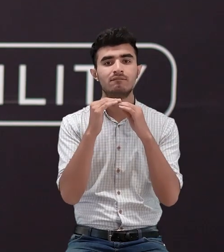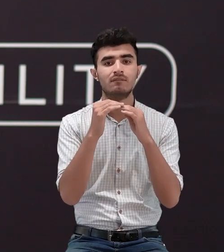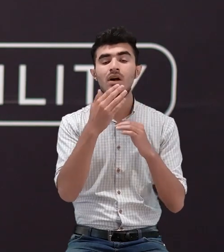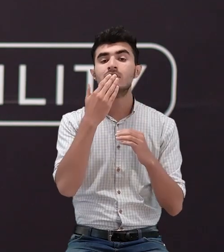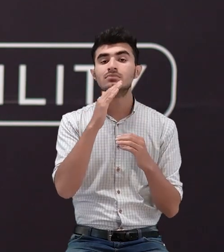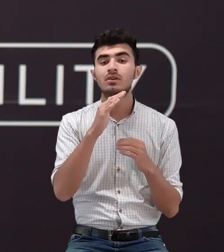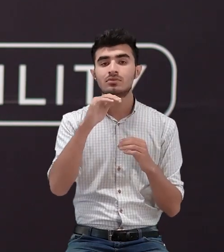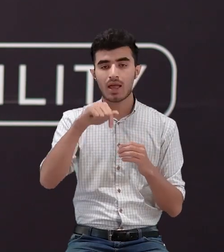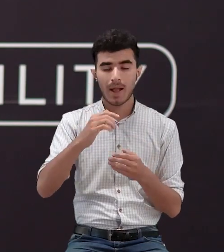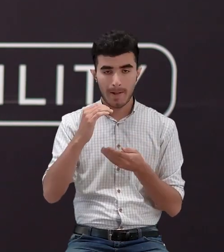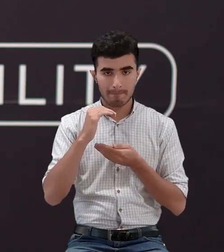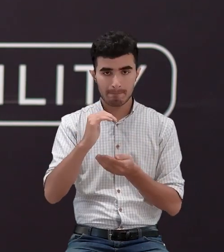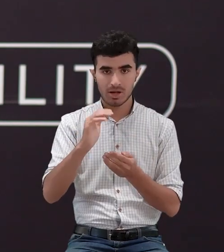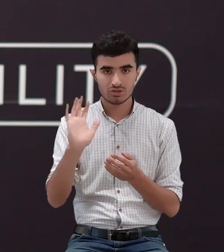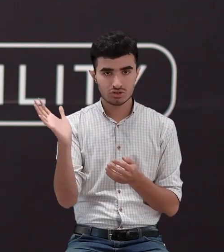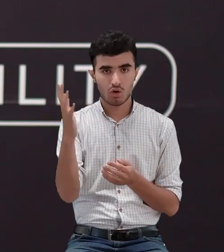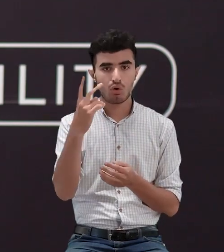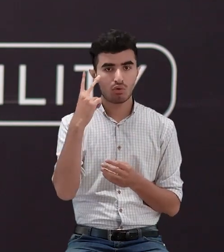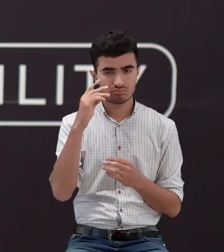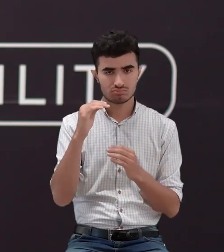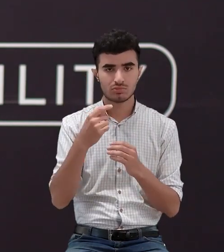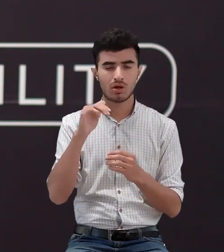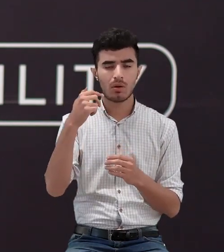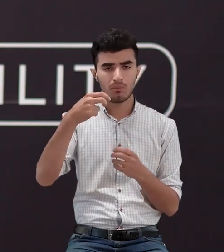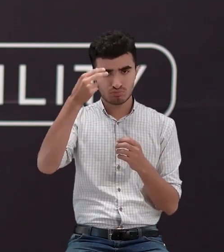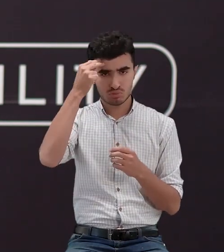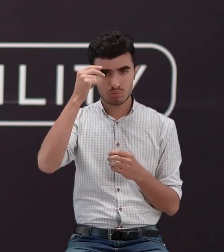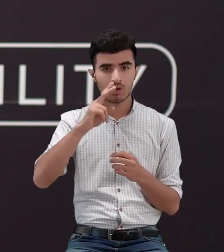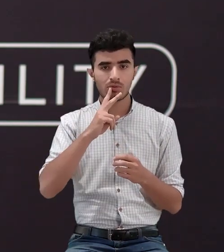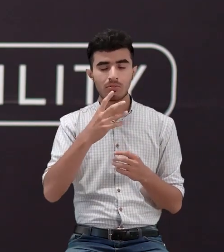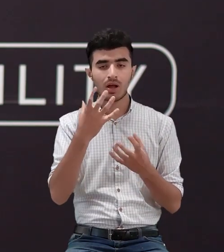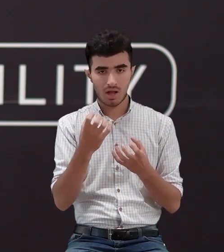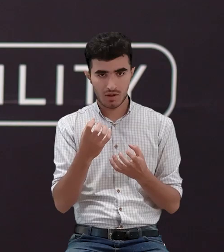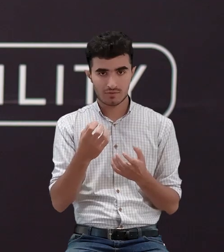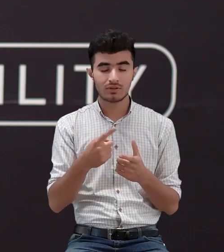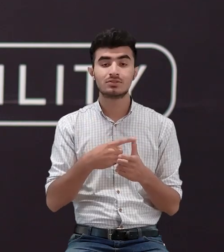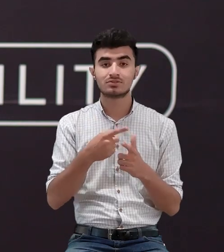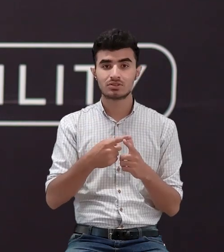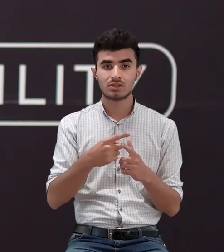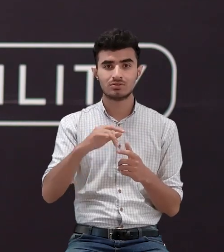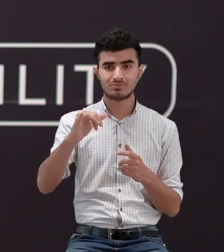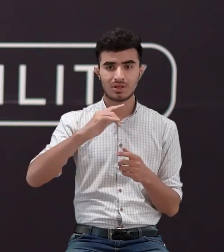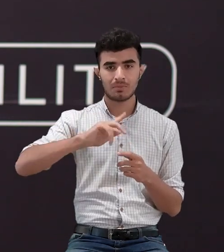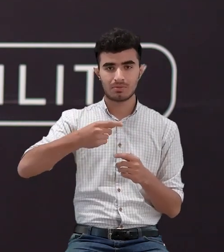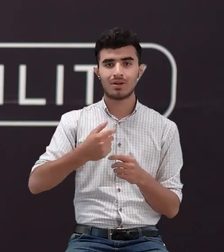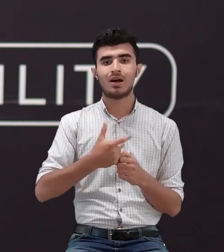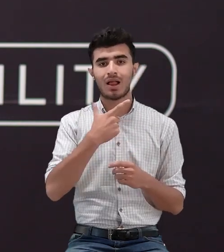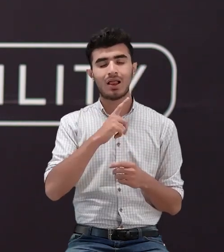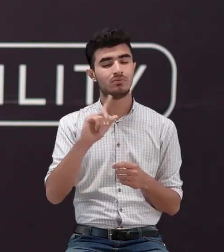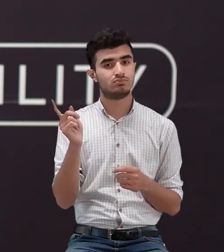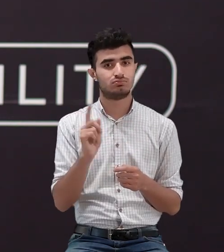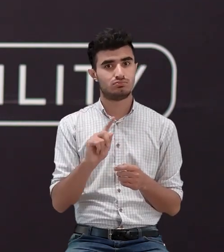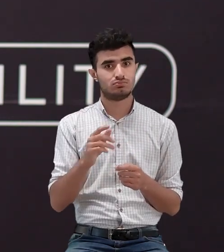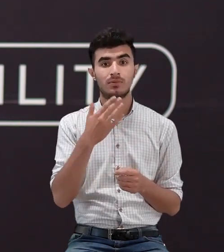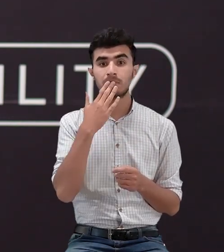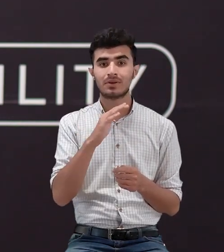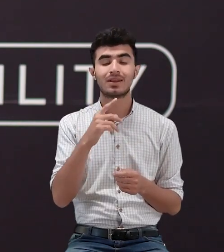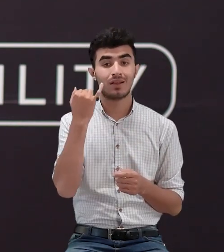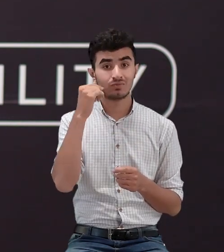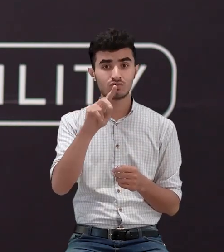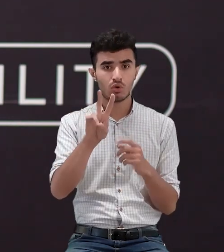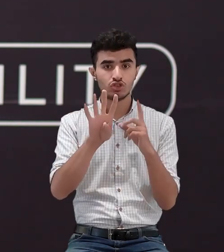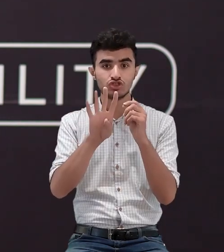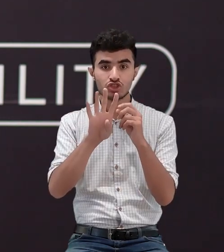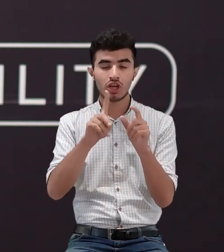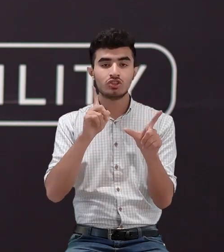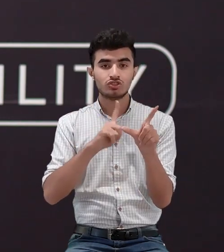نہیں بھولنا کہ ایک بچہ جو آٹسٹک ہے اس نے بڑے ہو کر بھی آٹسٹک رہنا ہے. ہم نے یہ یاد رکھنا ہے کہ اگر آپ کو ایک 40 سال کا